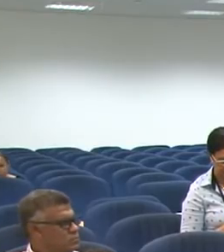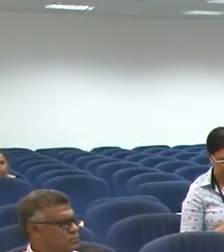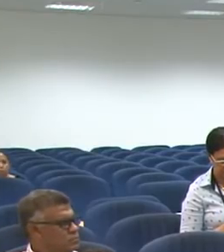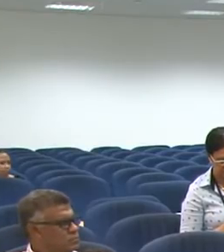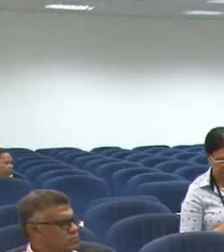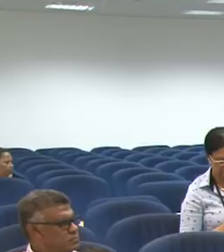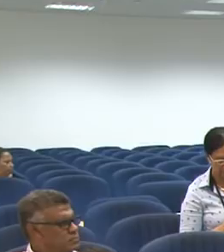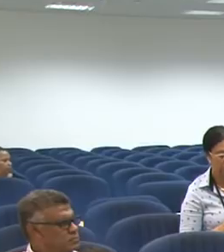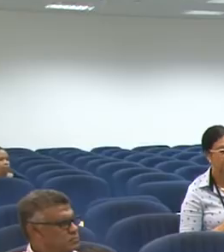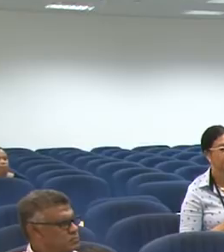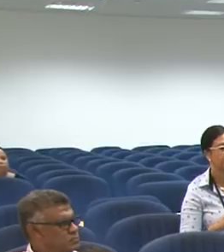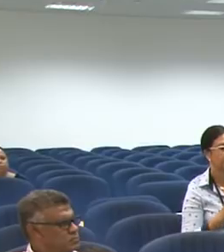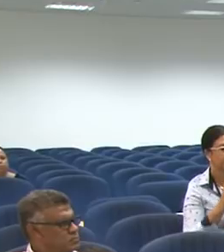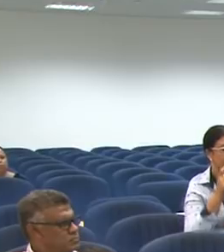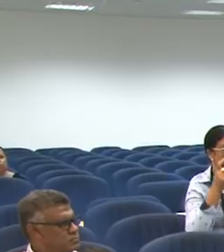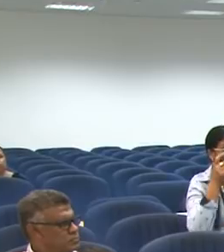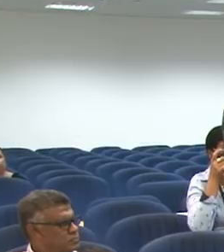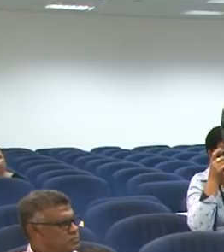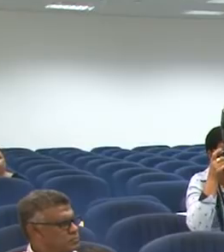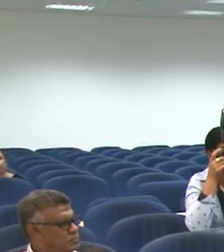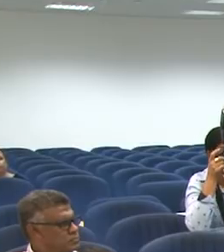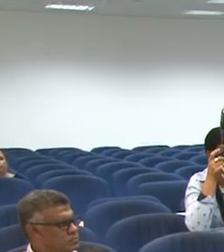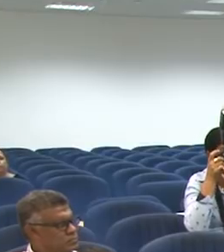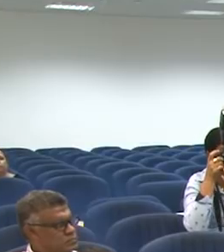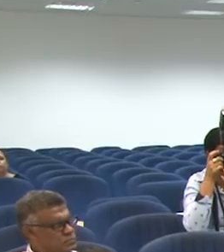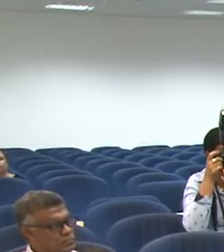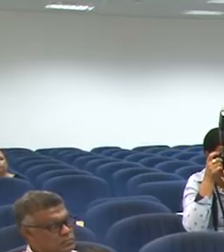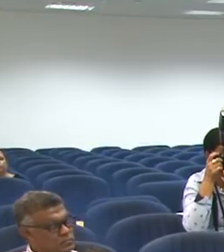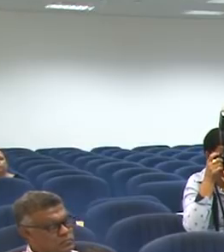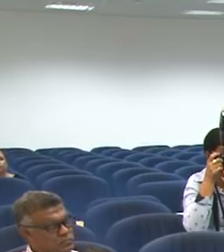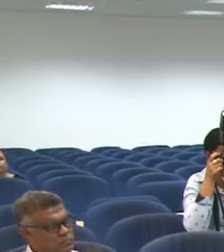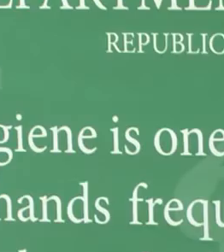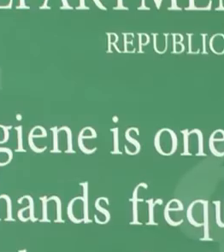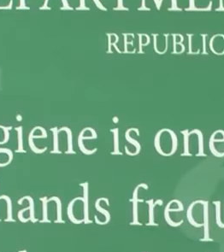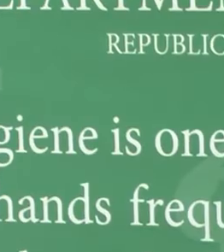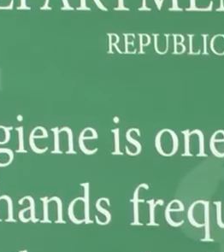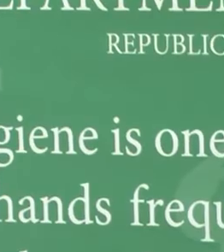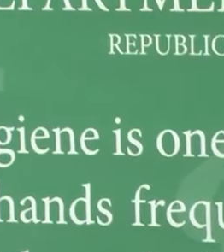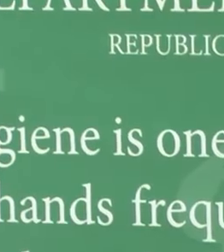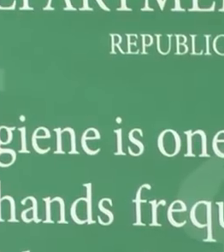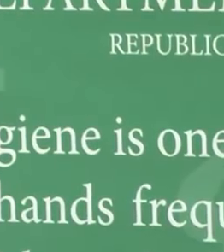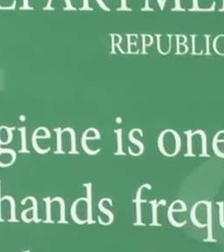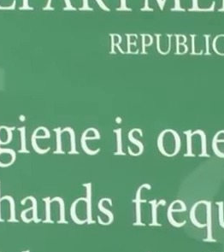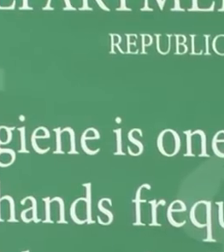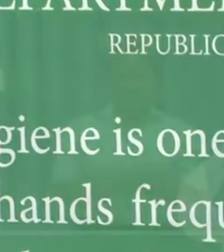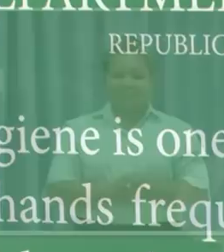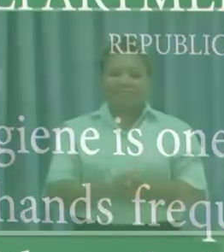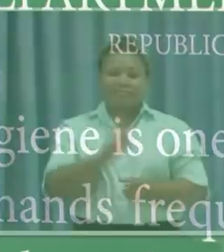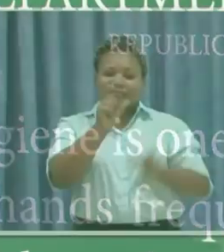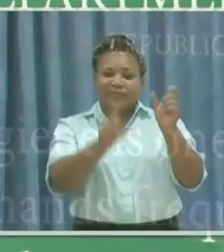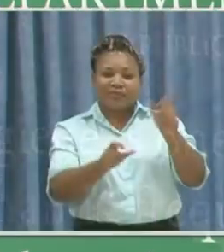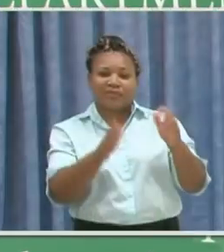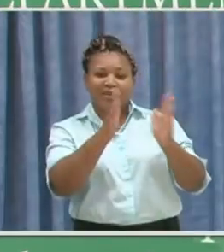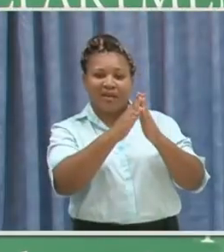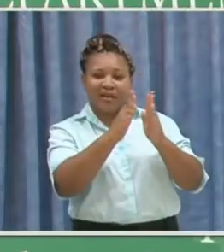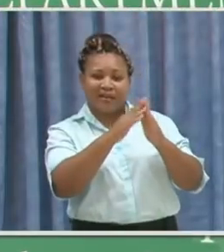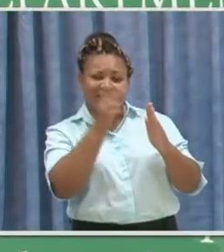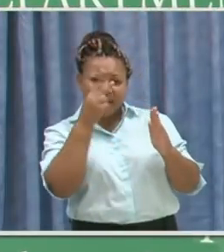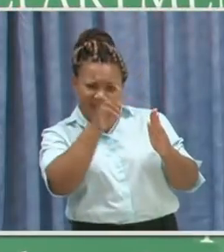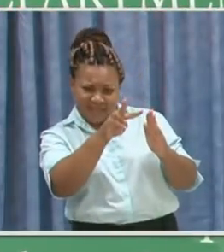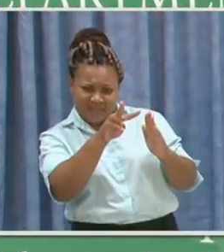Merci Nancy. Bon après-midi tout le monde présent. Bon après-midi tout le monde auditeur de la cour. Merci pour votre